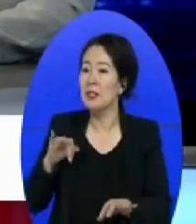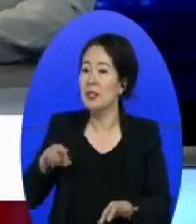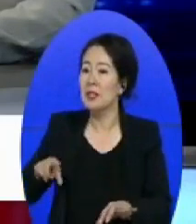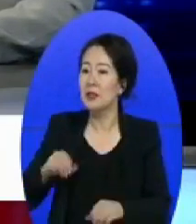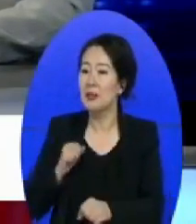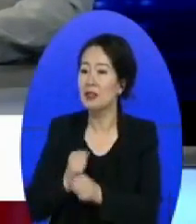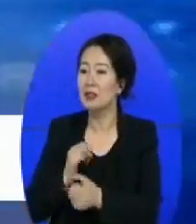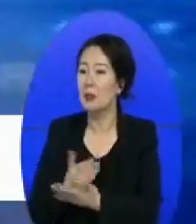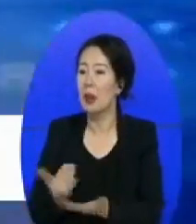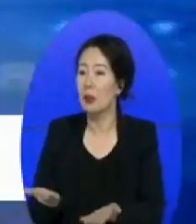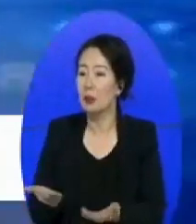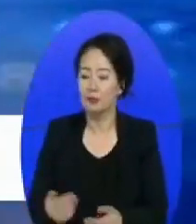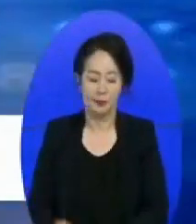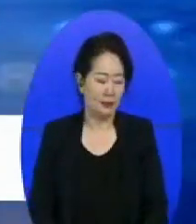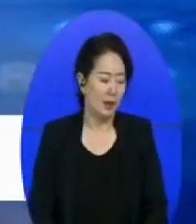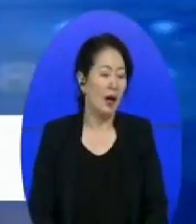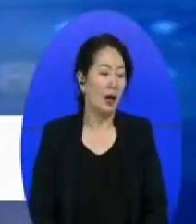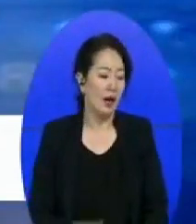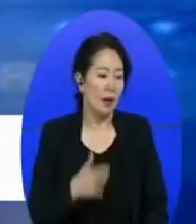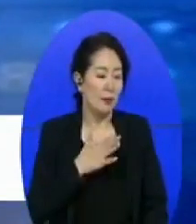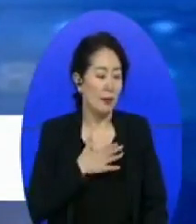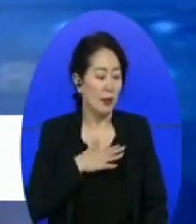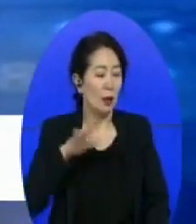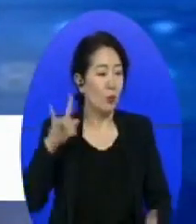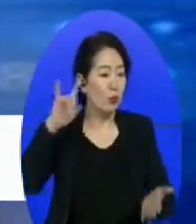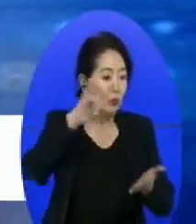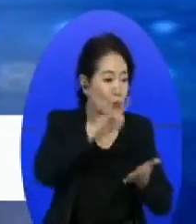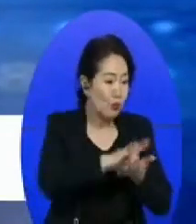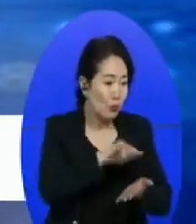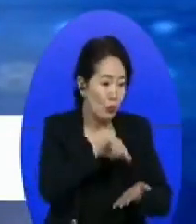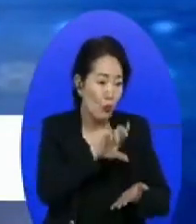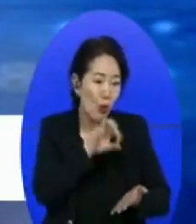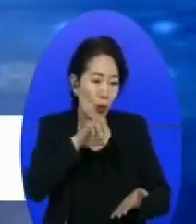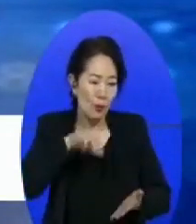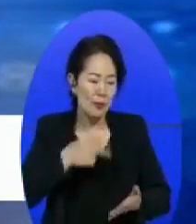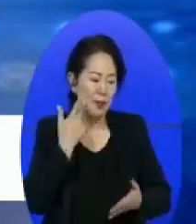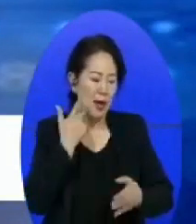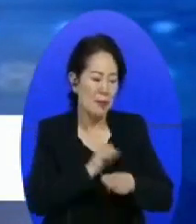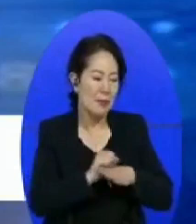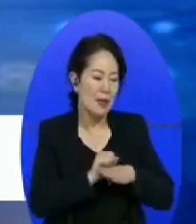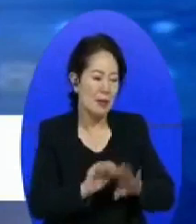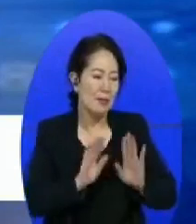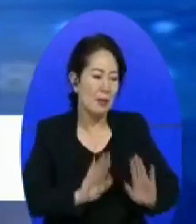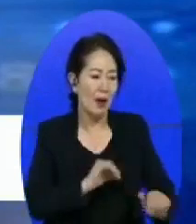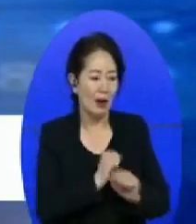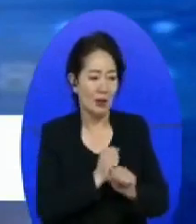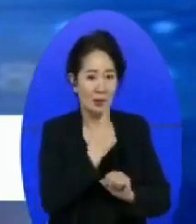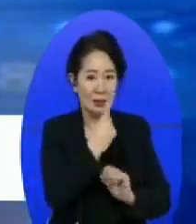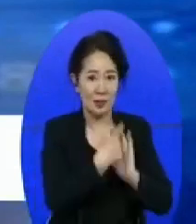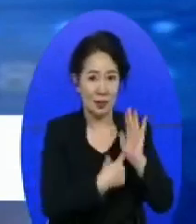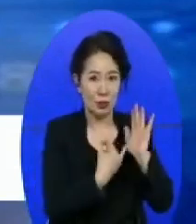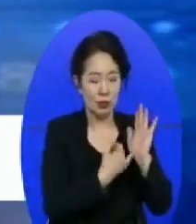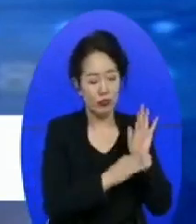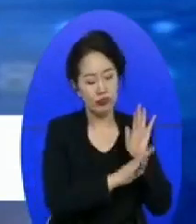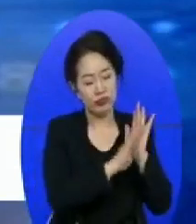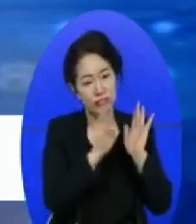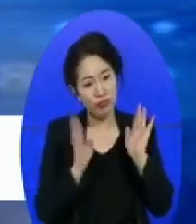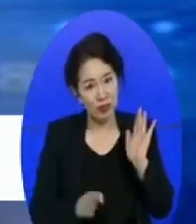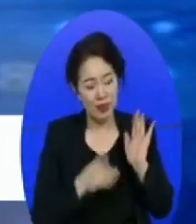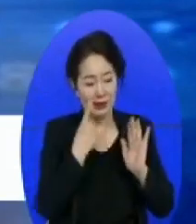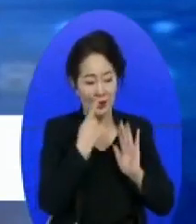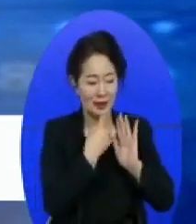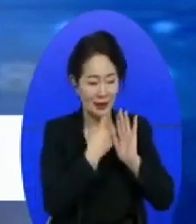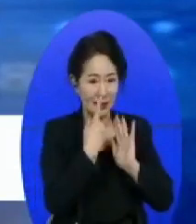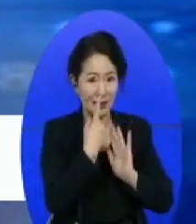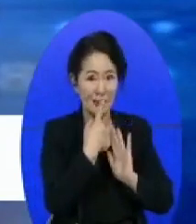байгаа болоо. За, ерөнхийдөө буян тухай бомбт бол байнгын бэлэн байдалд ажилладаг. А, за, 1 сарын 6-наас хойш 1 сарын 6-нд Монголд